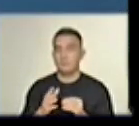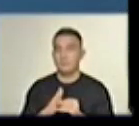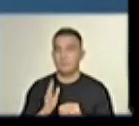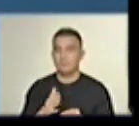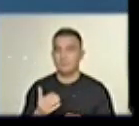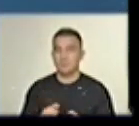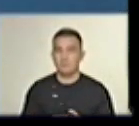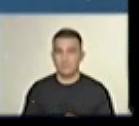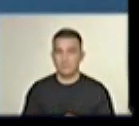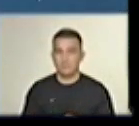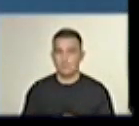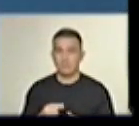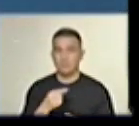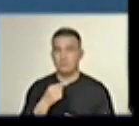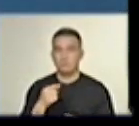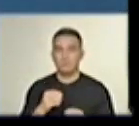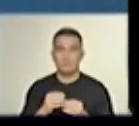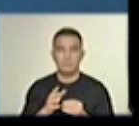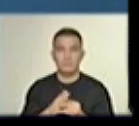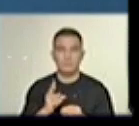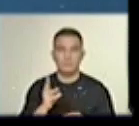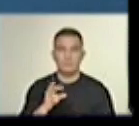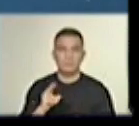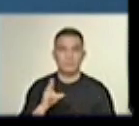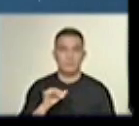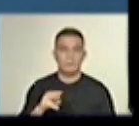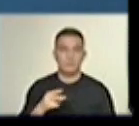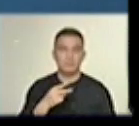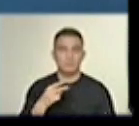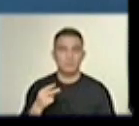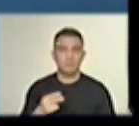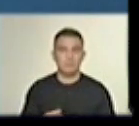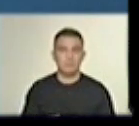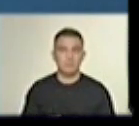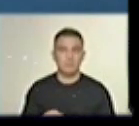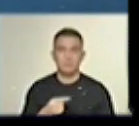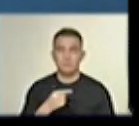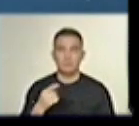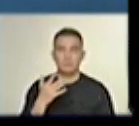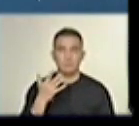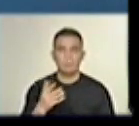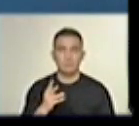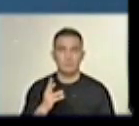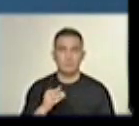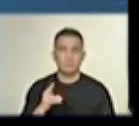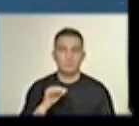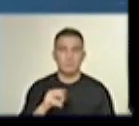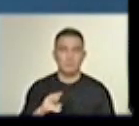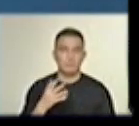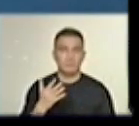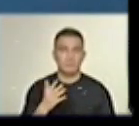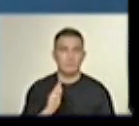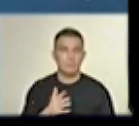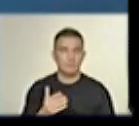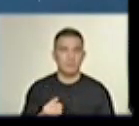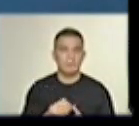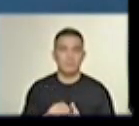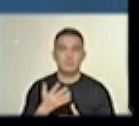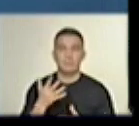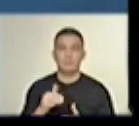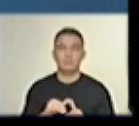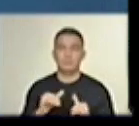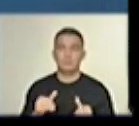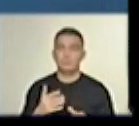qo'yamiz. -15 ning moduli barobar -5 ning moduli 5 ga teng. 5 ko'paytiruv 5